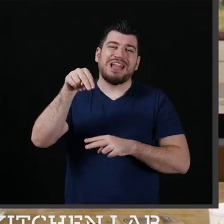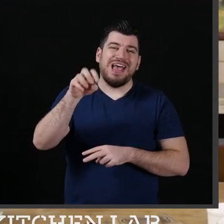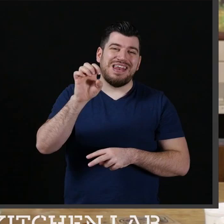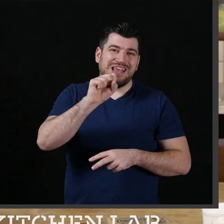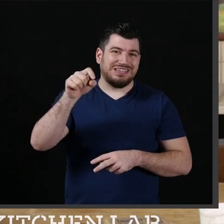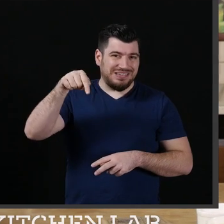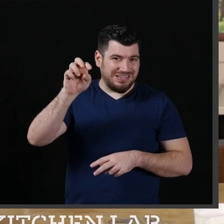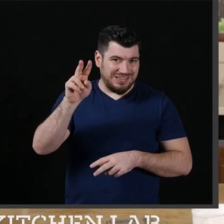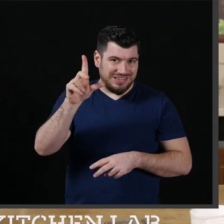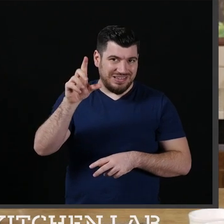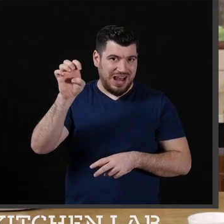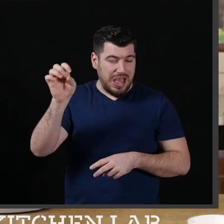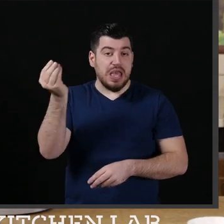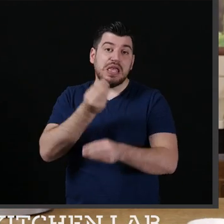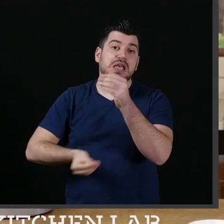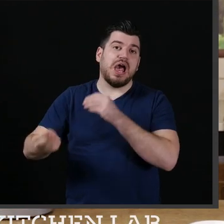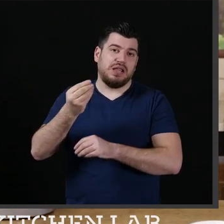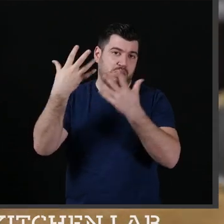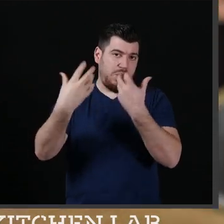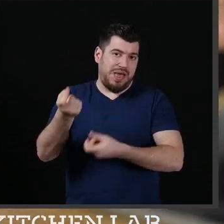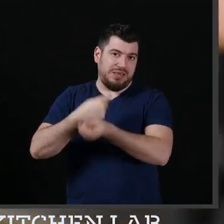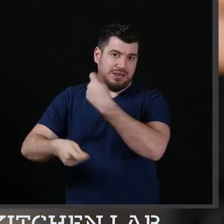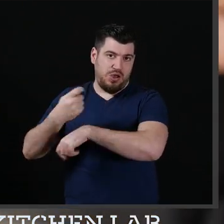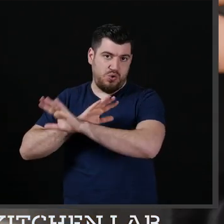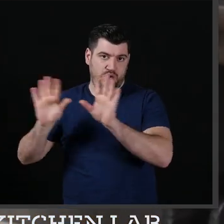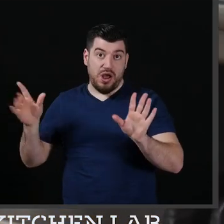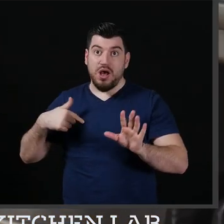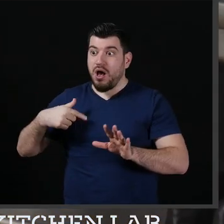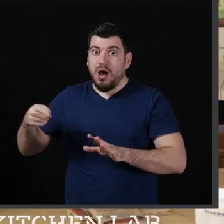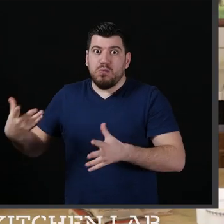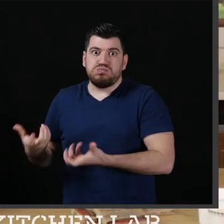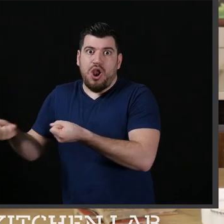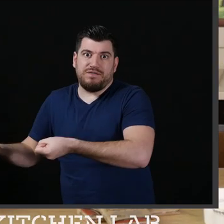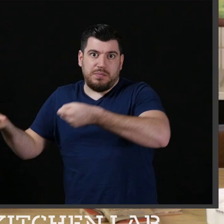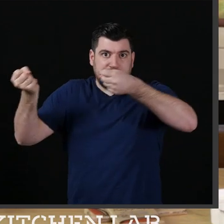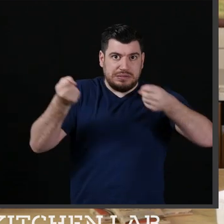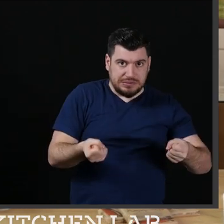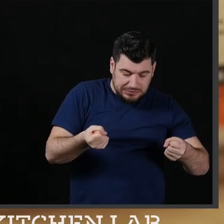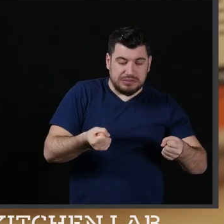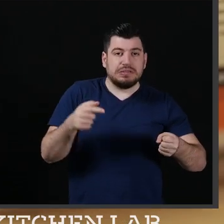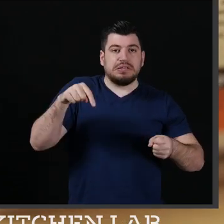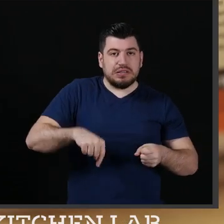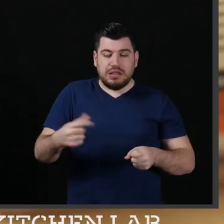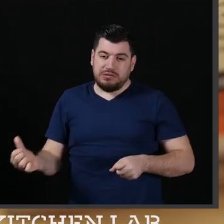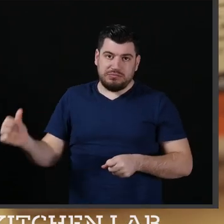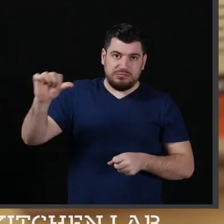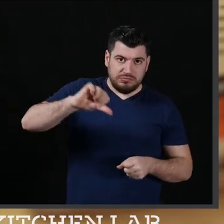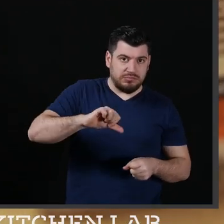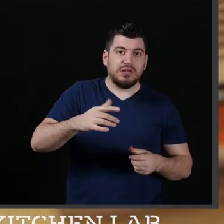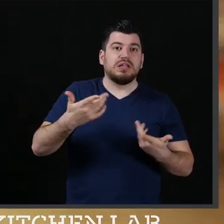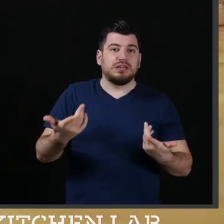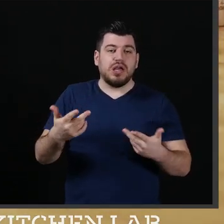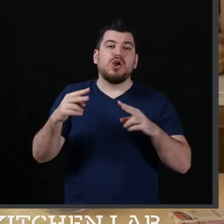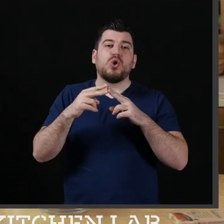Όπα! Το βγάλαμε, το προλάβαμε το σιρόπι μας. Το βγάζουμε στην άκρη και θα ρίξουμε μία συσκευασία Nestlé Dessert